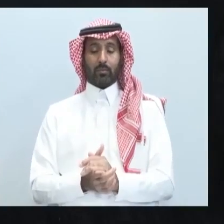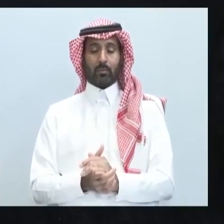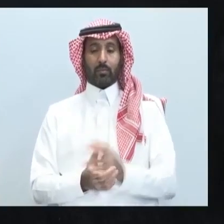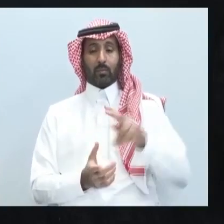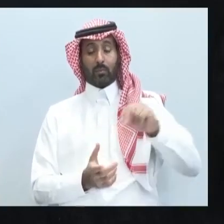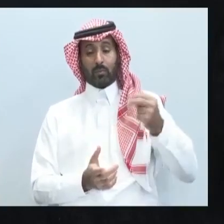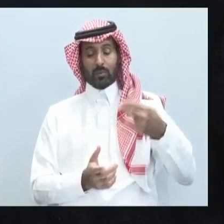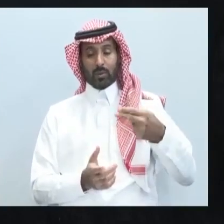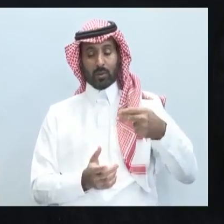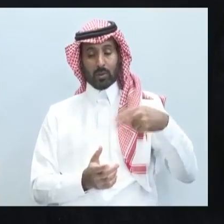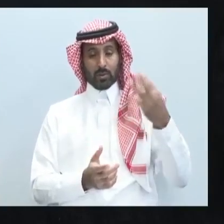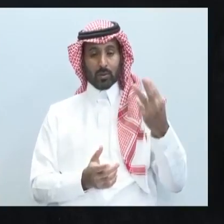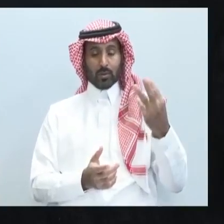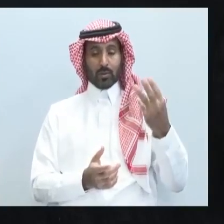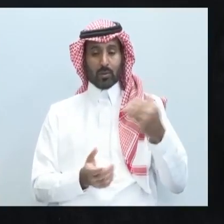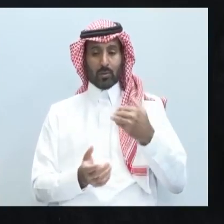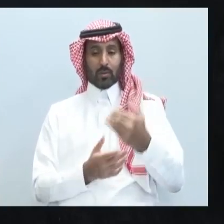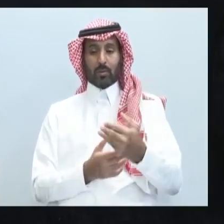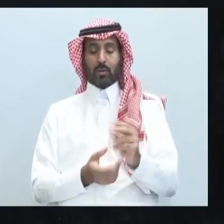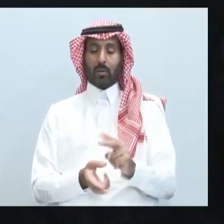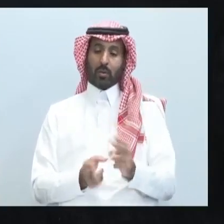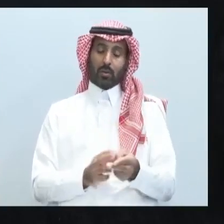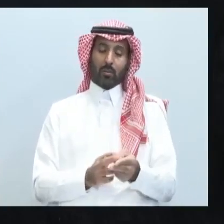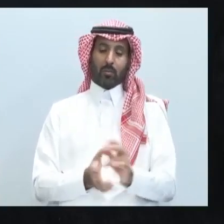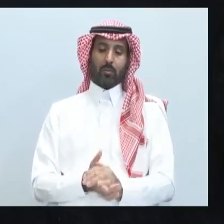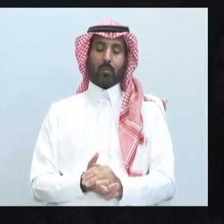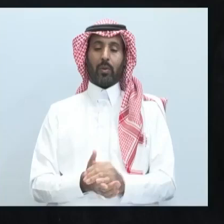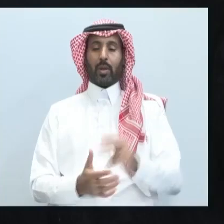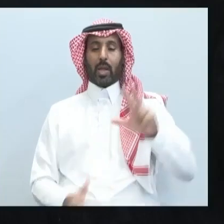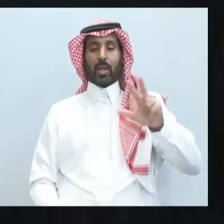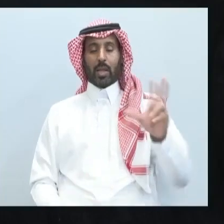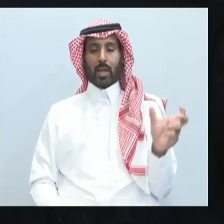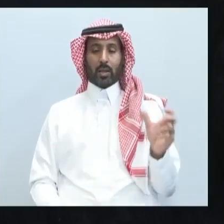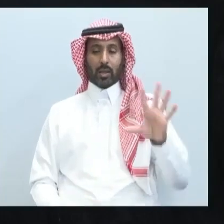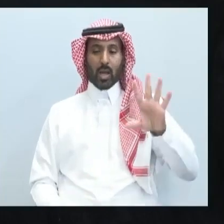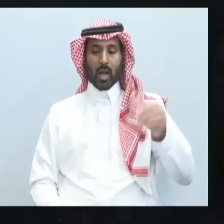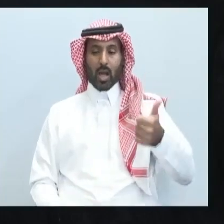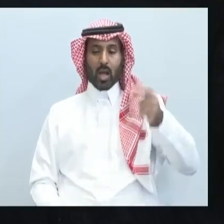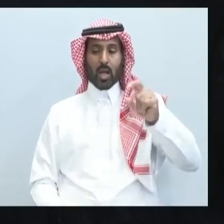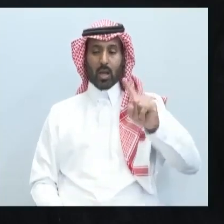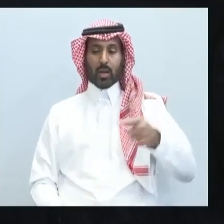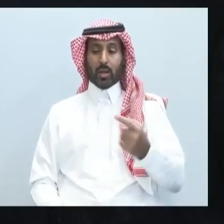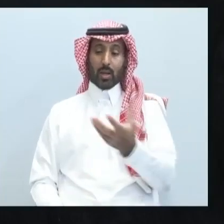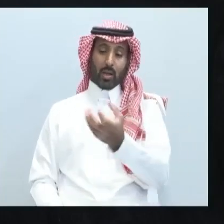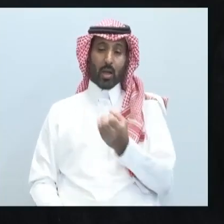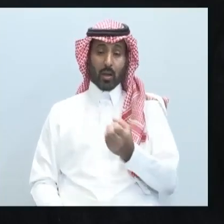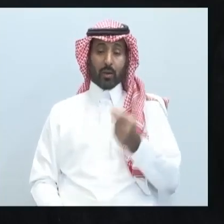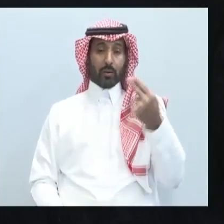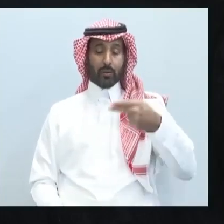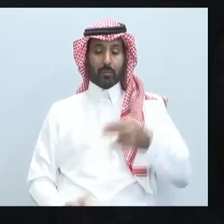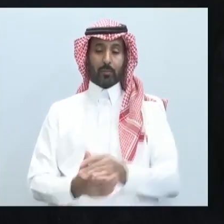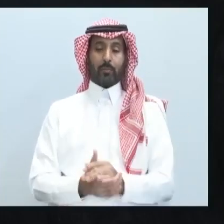موجب هي النشادر اللي هي بينما الاو اتش سالب ما دام انه كسب هيدروجين